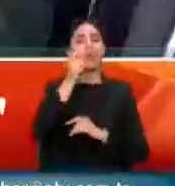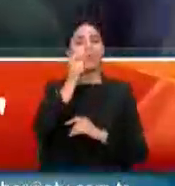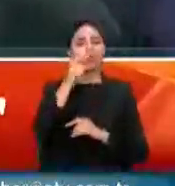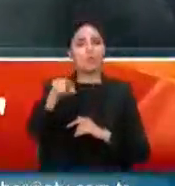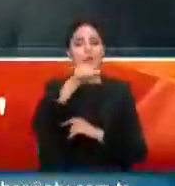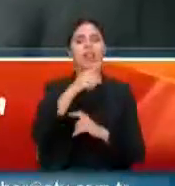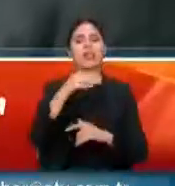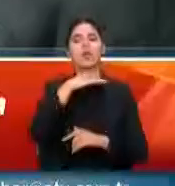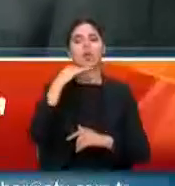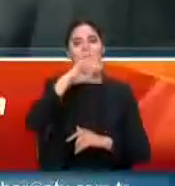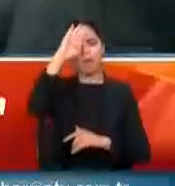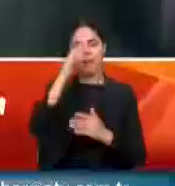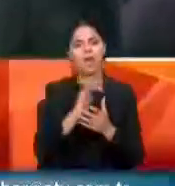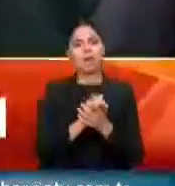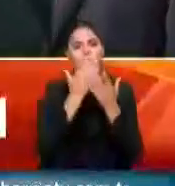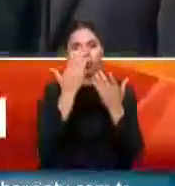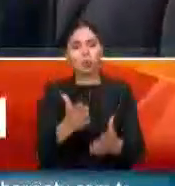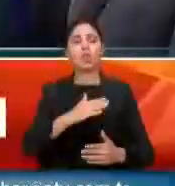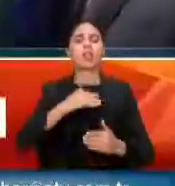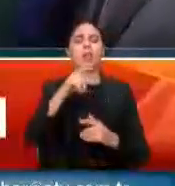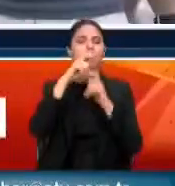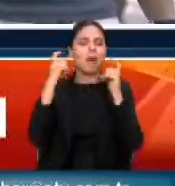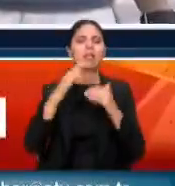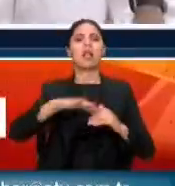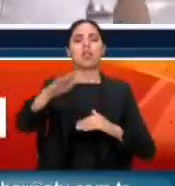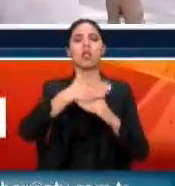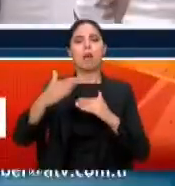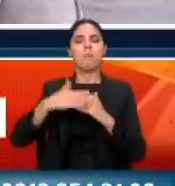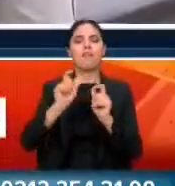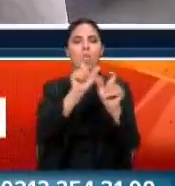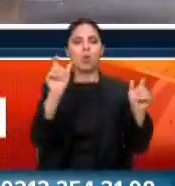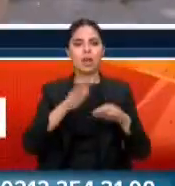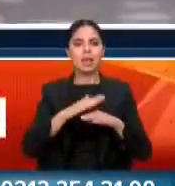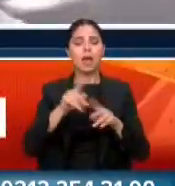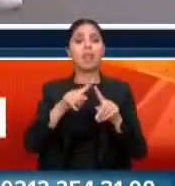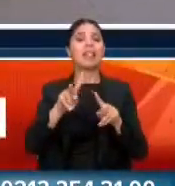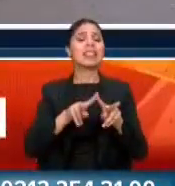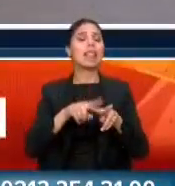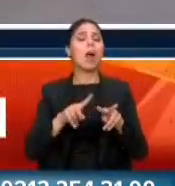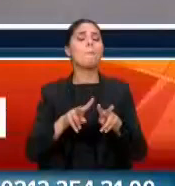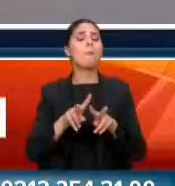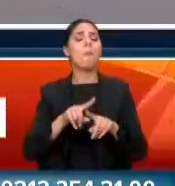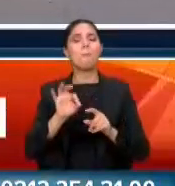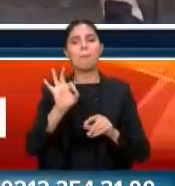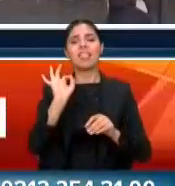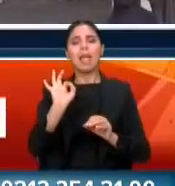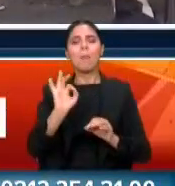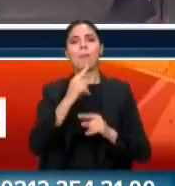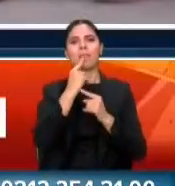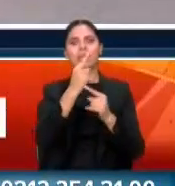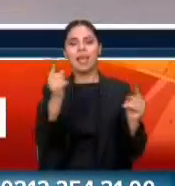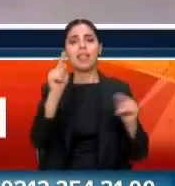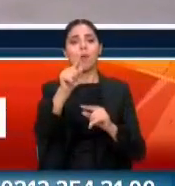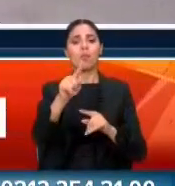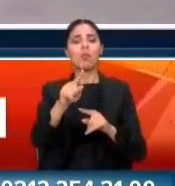kutladı Erdoğan, maske ve sosyal mesafe uyarısı yaptı. Tamam diye ifade ettiğimiz temizlik,